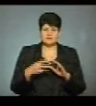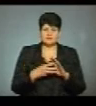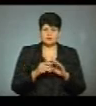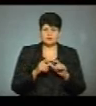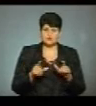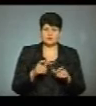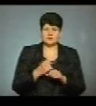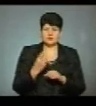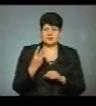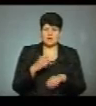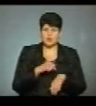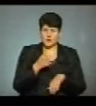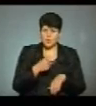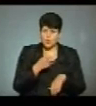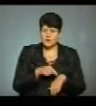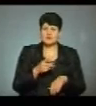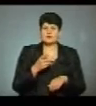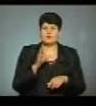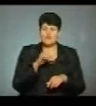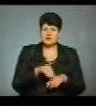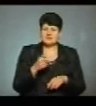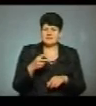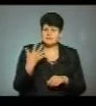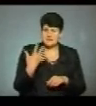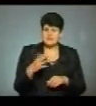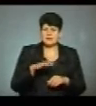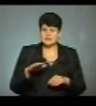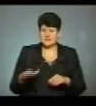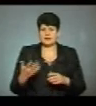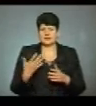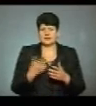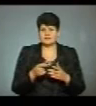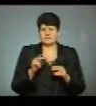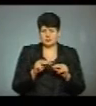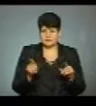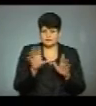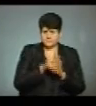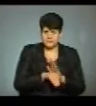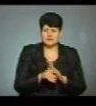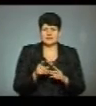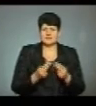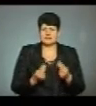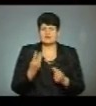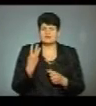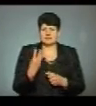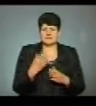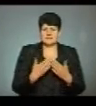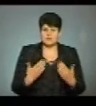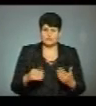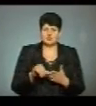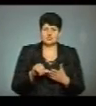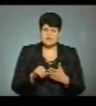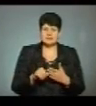діє 3 роки. До нього входять 25 учнів та близько 20 вчителів. За 3 роки вони зіграли 3 вистави. Учасники табору